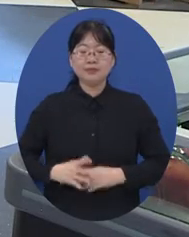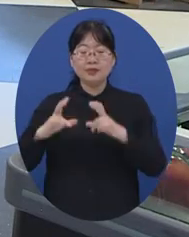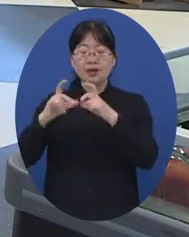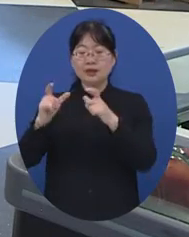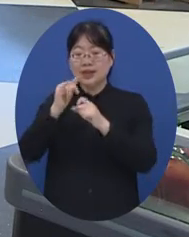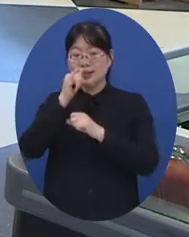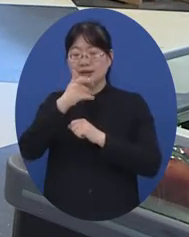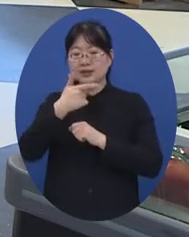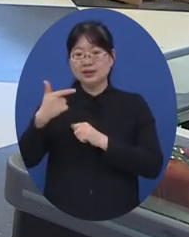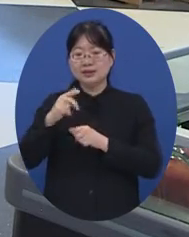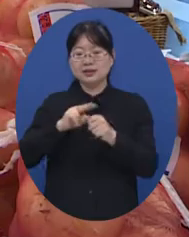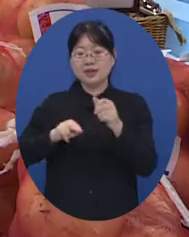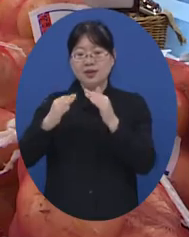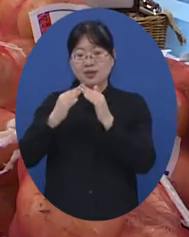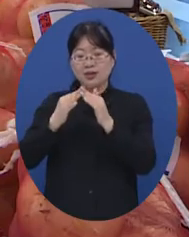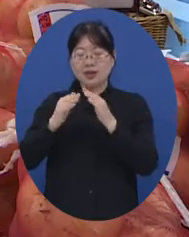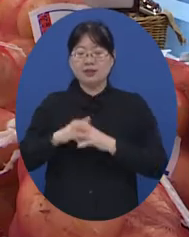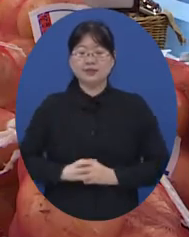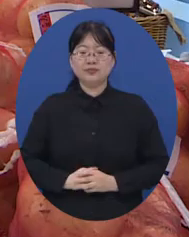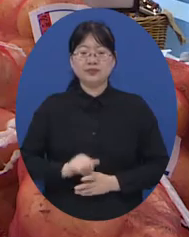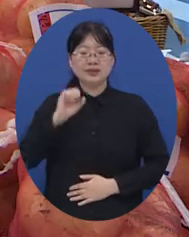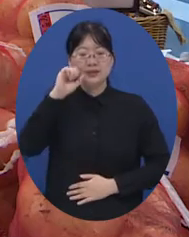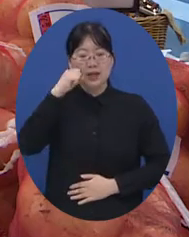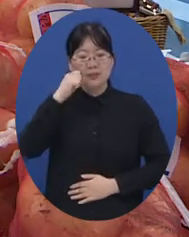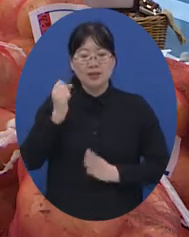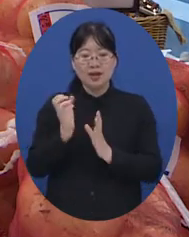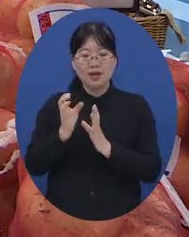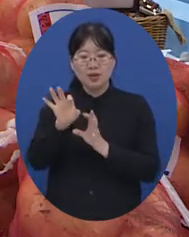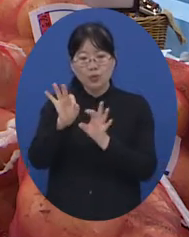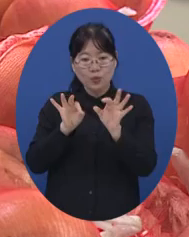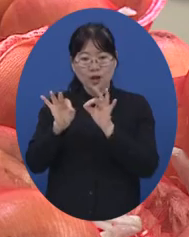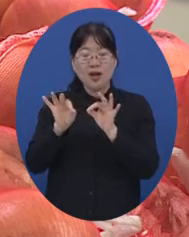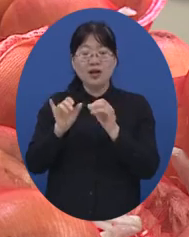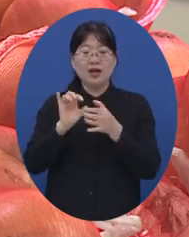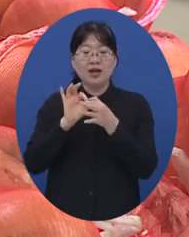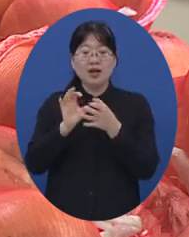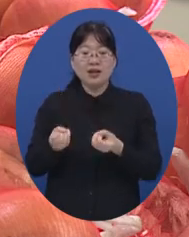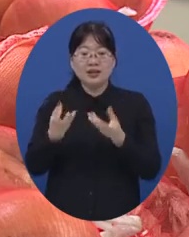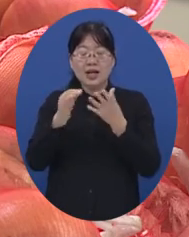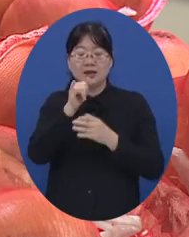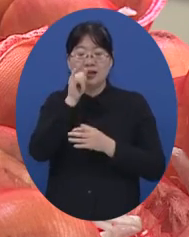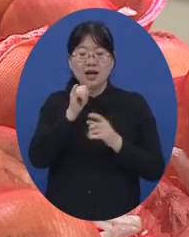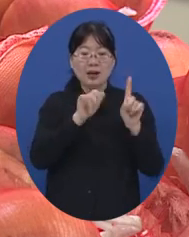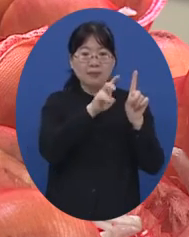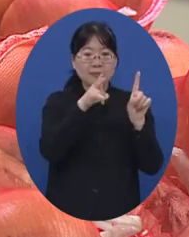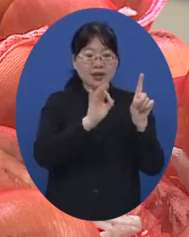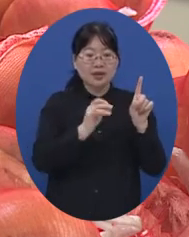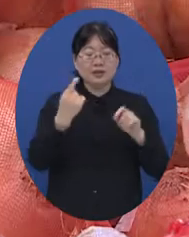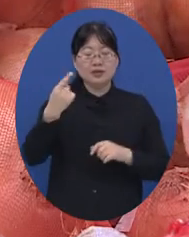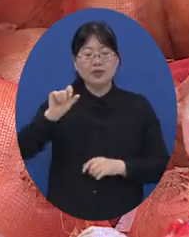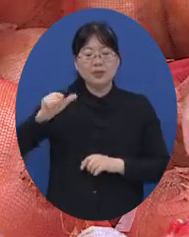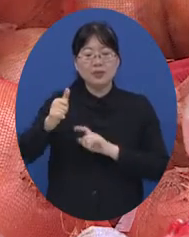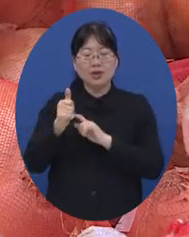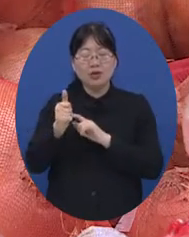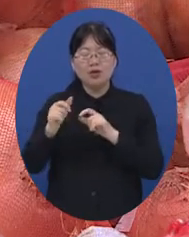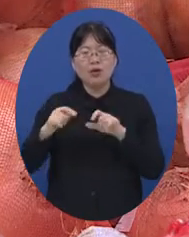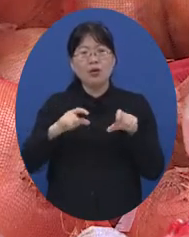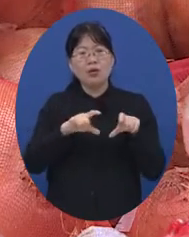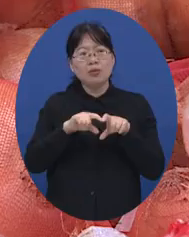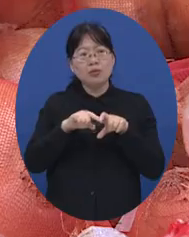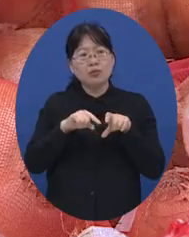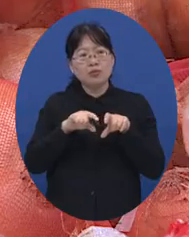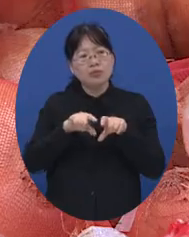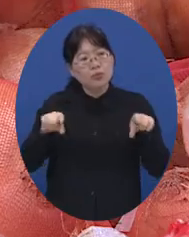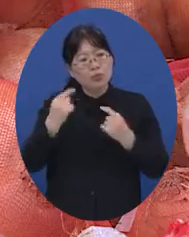성남에 있는 한 대형마트. 양파 할인이 한창입니다. 7, 8개 든 한 망에 1,500원. 평소보다 20%